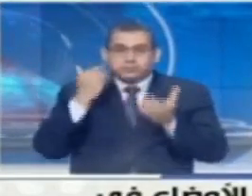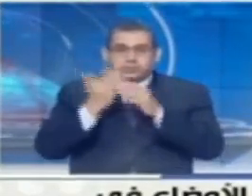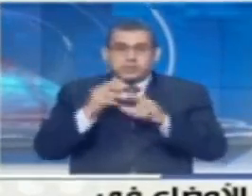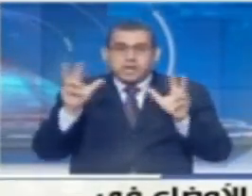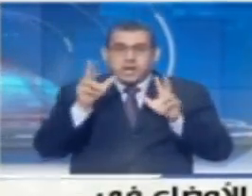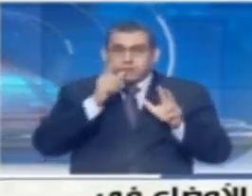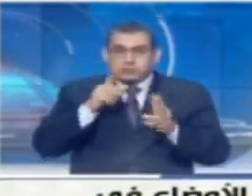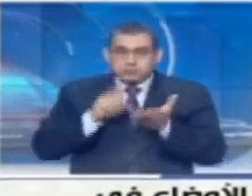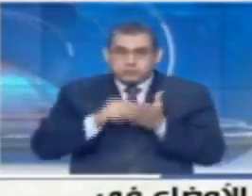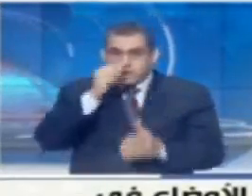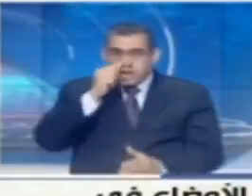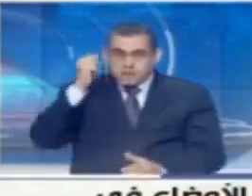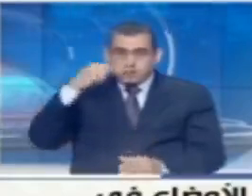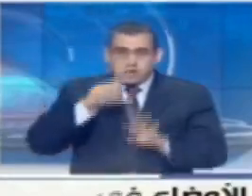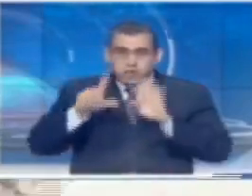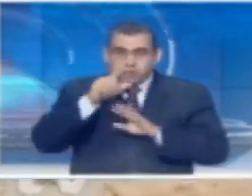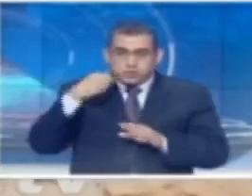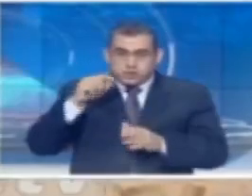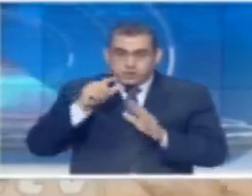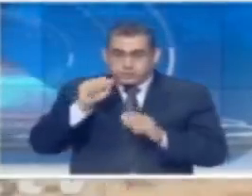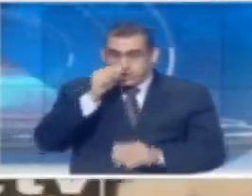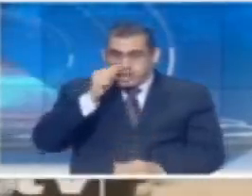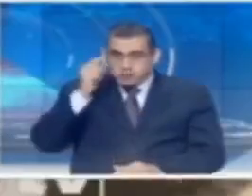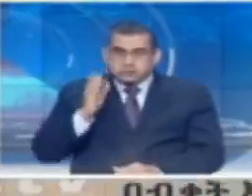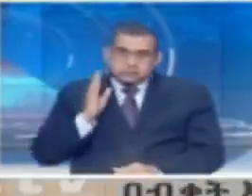إعلام رسمية إثيوبية أن رئيس الوزراء أبي